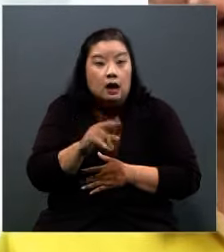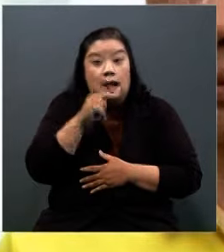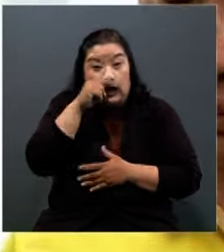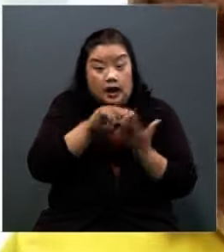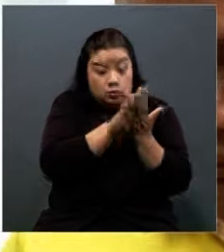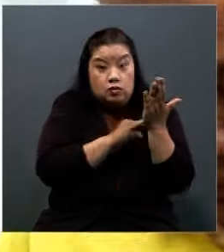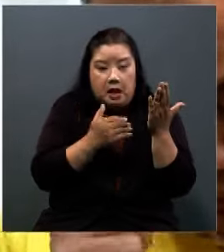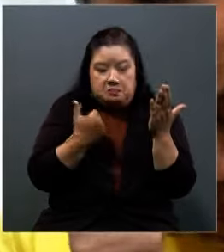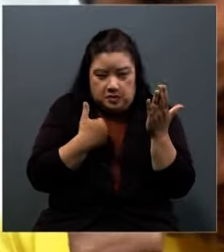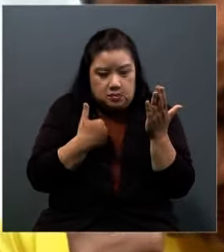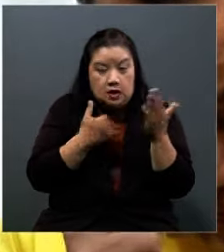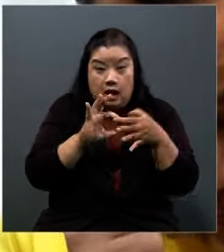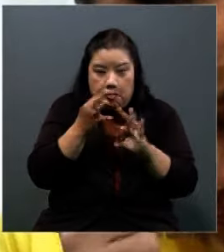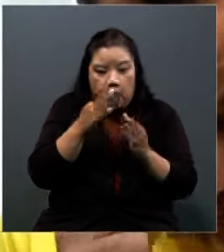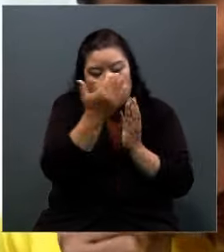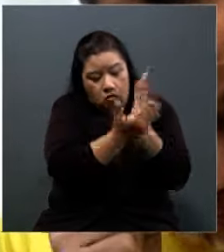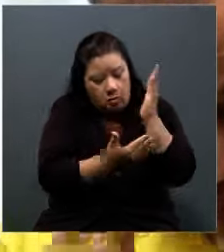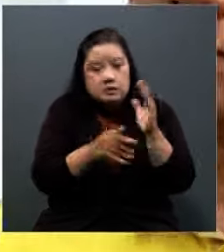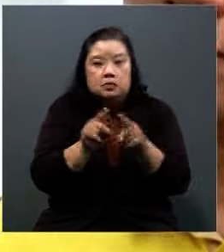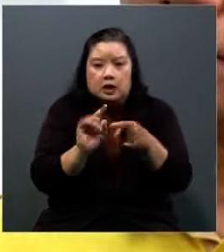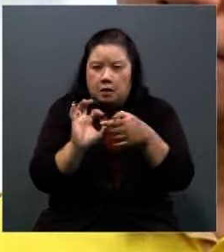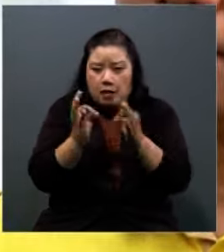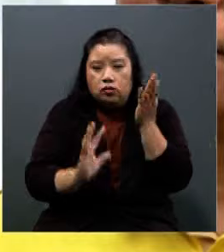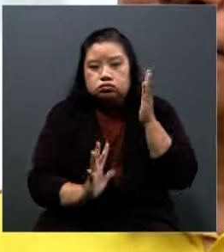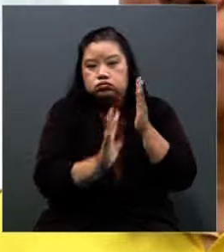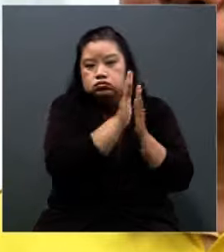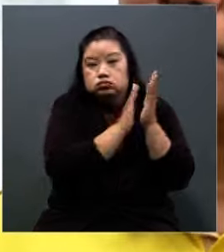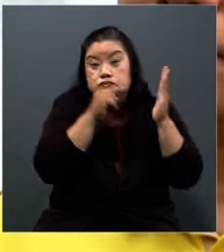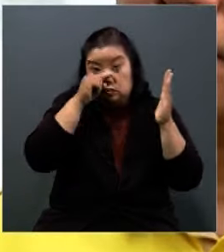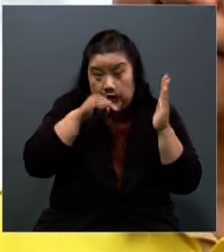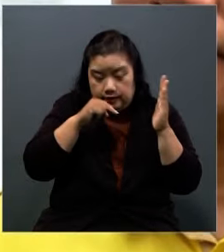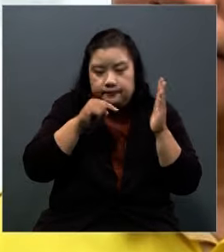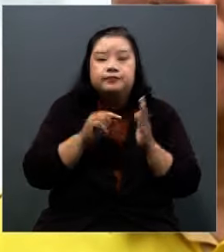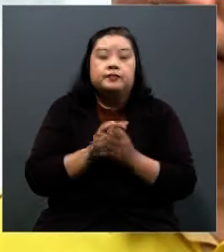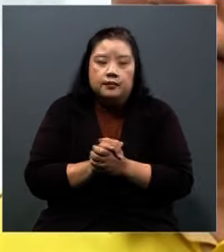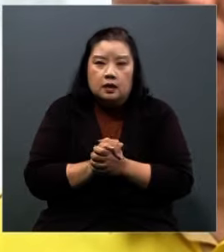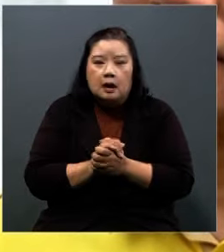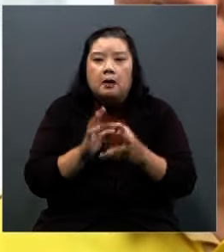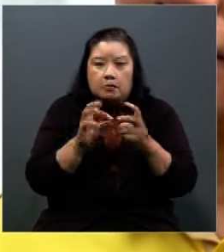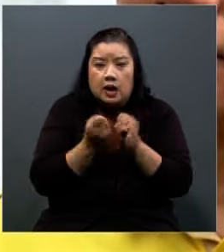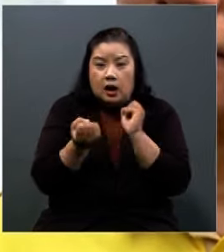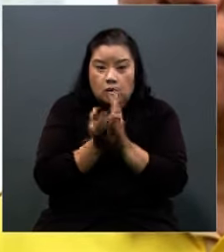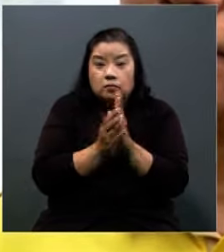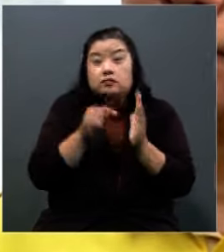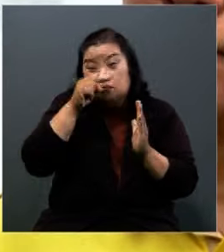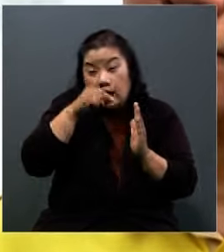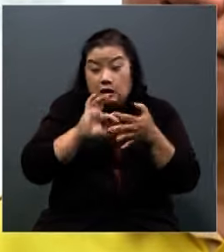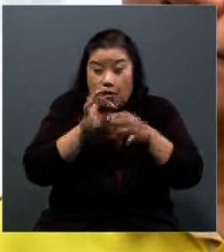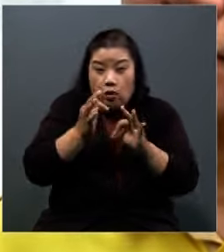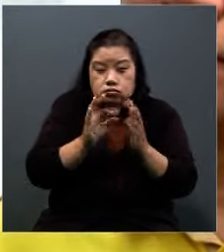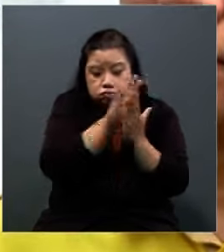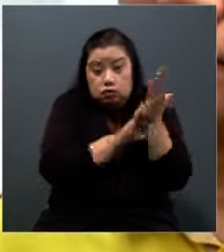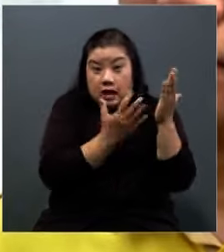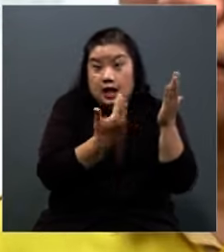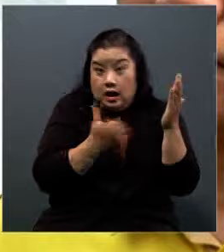ก็เกิดมาจากนอกประเทศด้วยเหมือนกัน เนี่ยนะท่านนายกบอกมันไม่ได้มีแค่ปัจจัยภายในประเทศมันมีส่วนที่เกิดมาจากภายนอกประเ